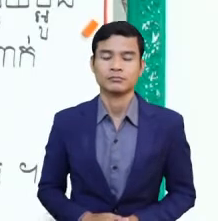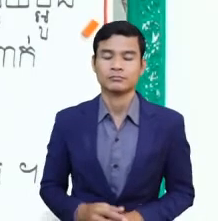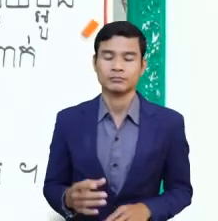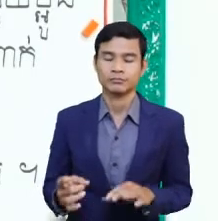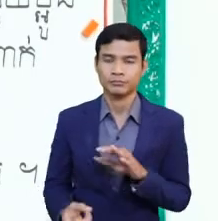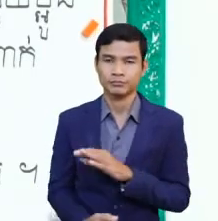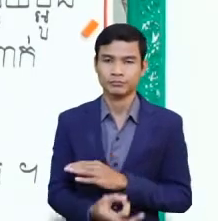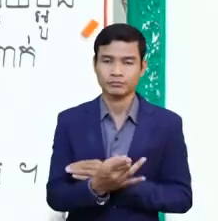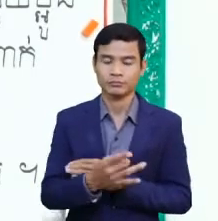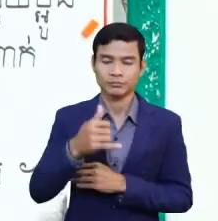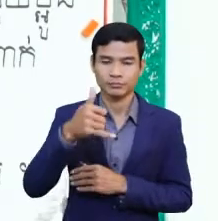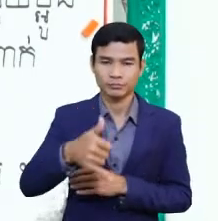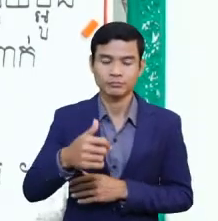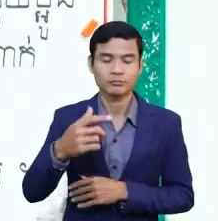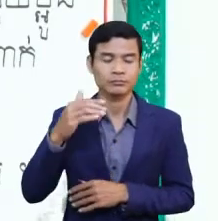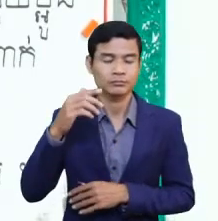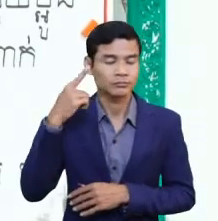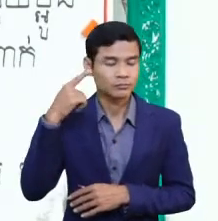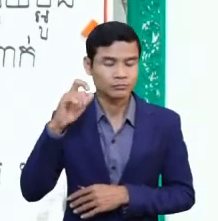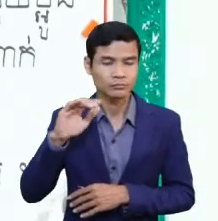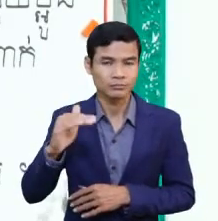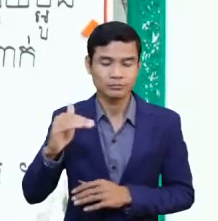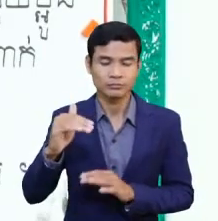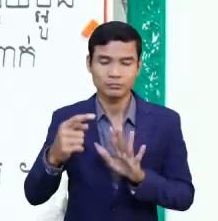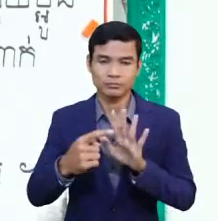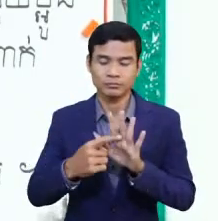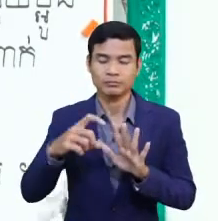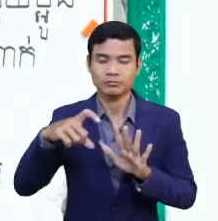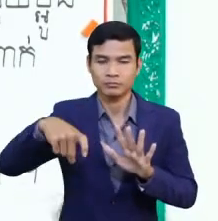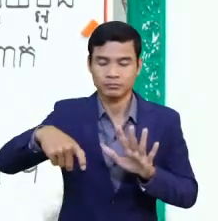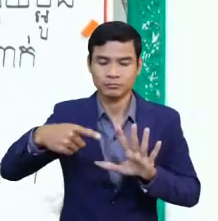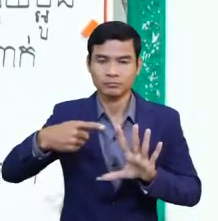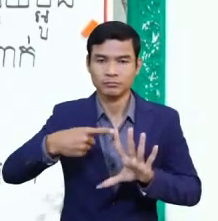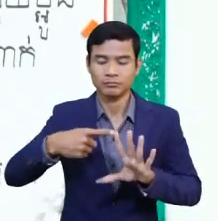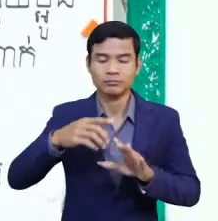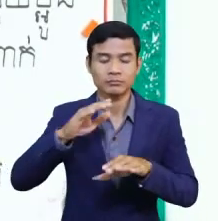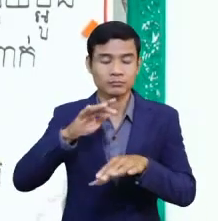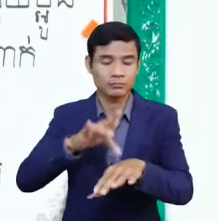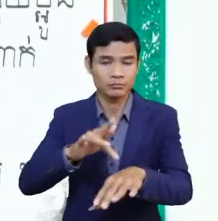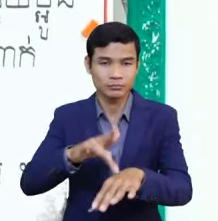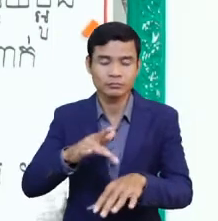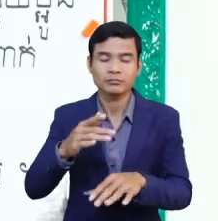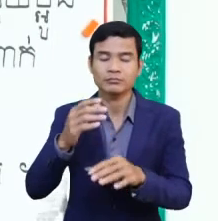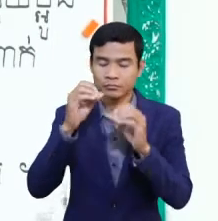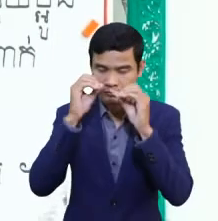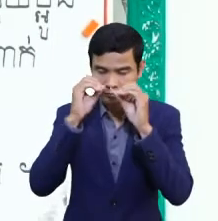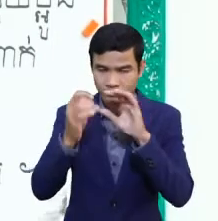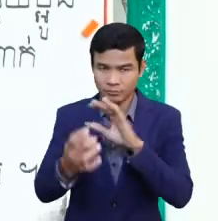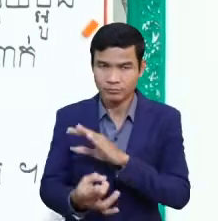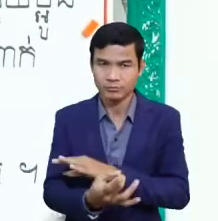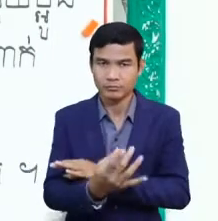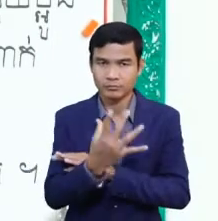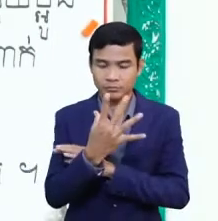bước ní mặt đáy sổ phí đa con pi pro lâm